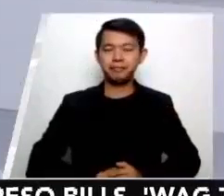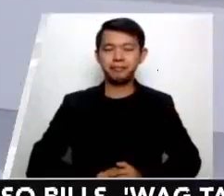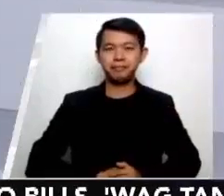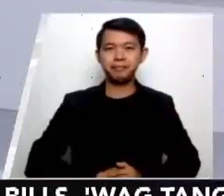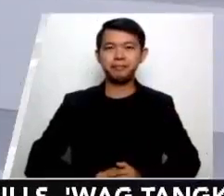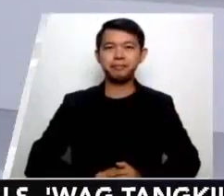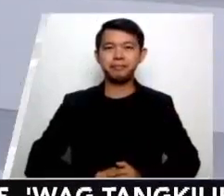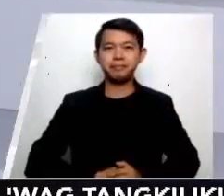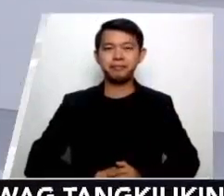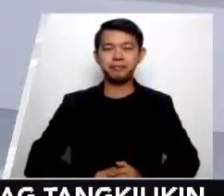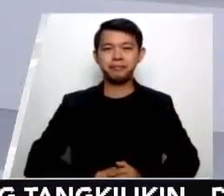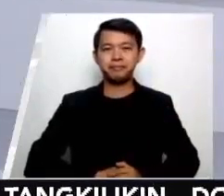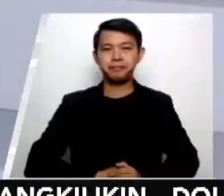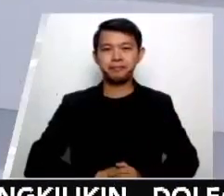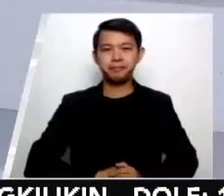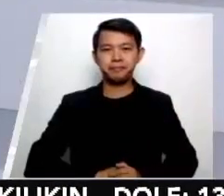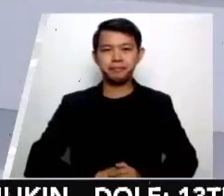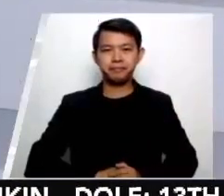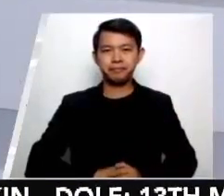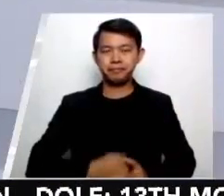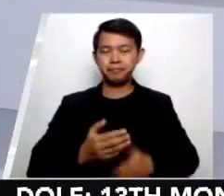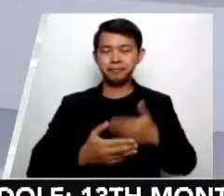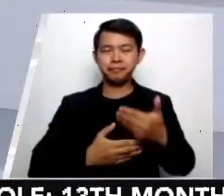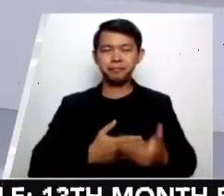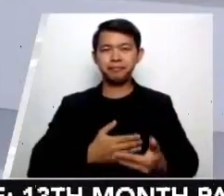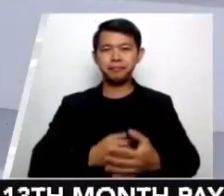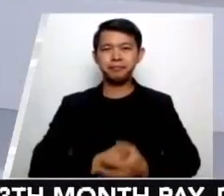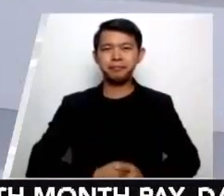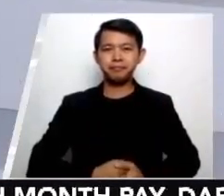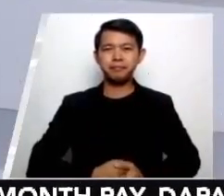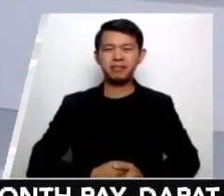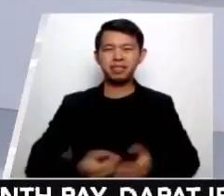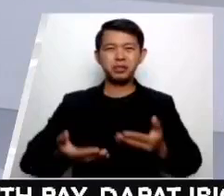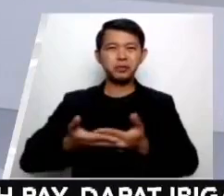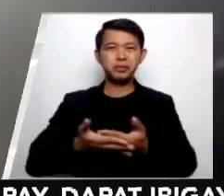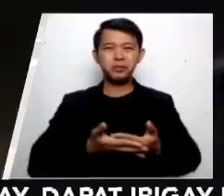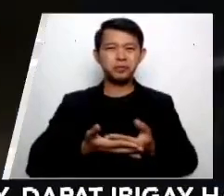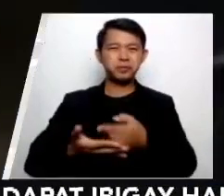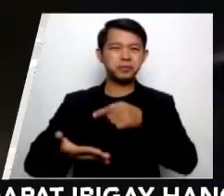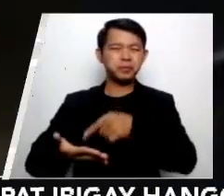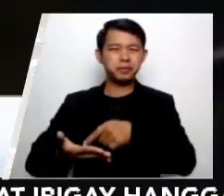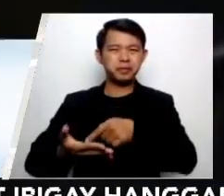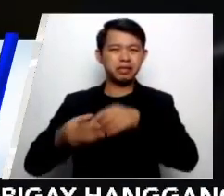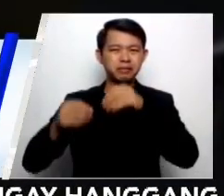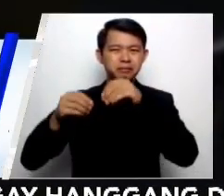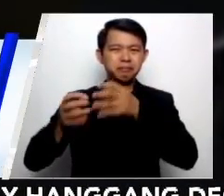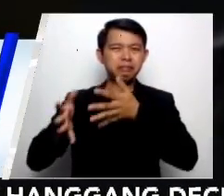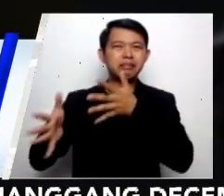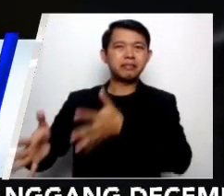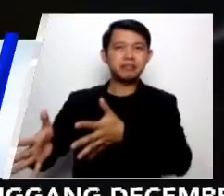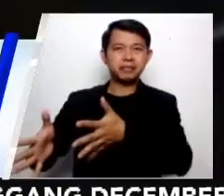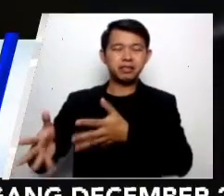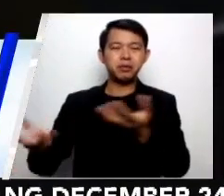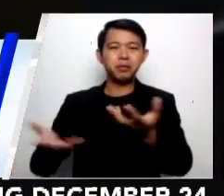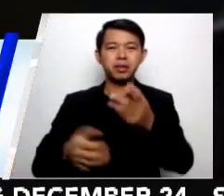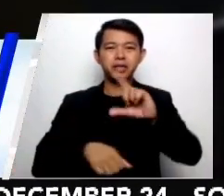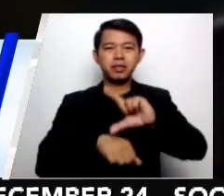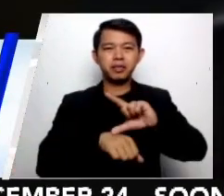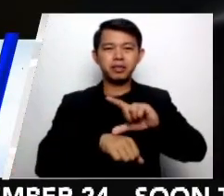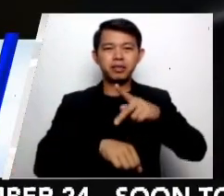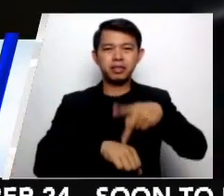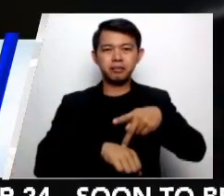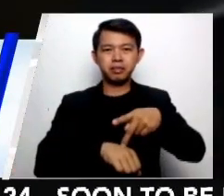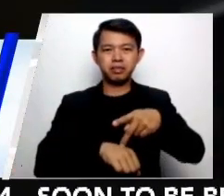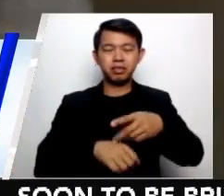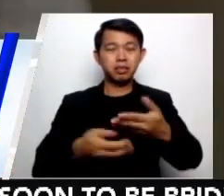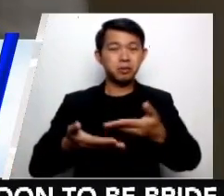Hila itinaon sa simbang gabi ang pag-abandona sa isang sanggol sa Las Piñas. Ang 8 buwang gulang na baby nakabalot sa kumot